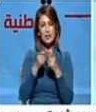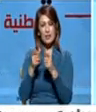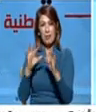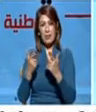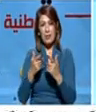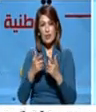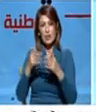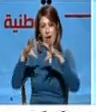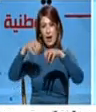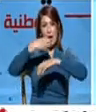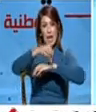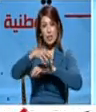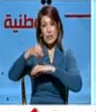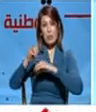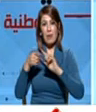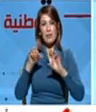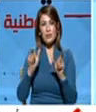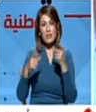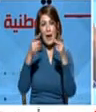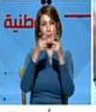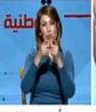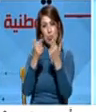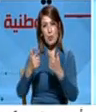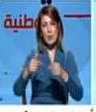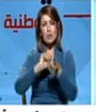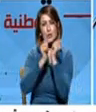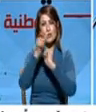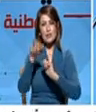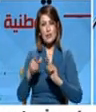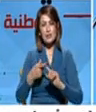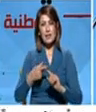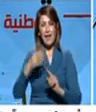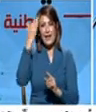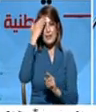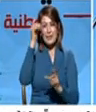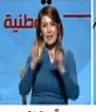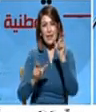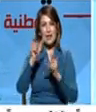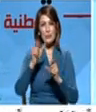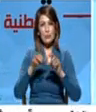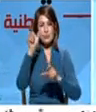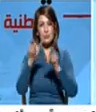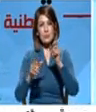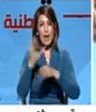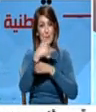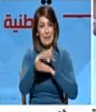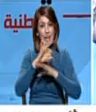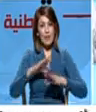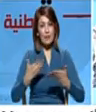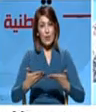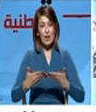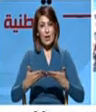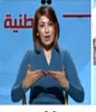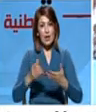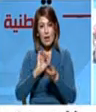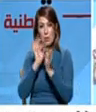فلان ولا المشروعات لان نعرفوا انه برشا ناس كما قلنا اوقاتهم على ال البطاله الفنيه دون نوع الاجراءات